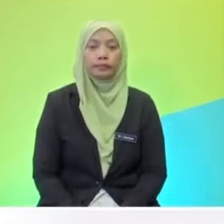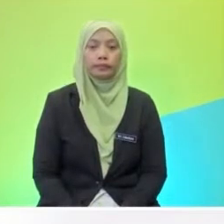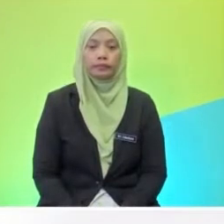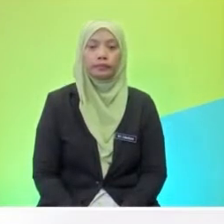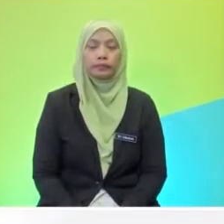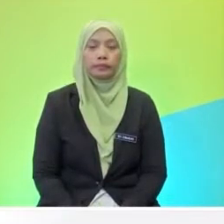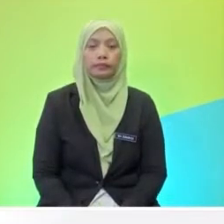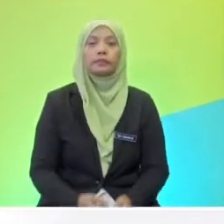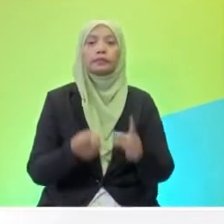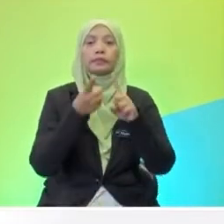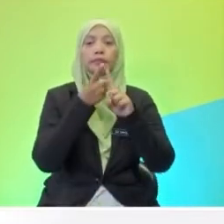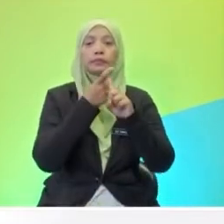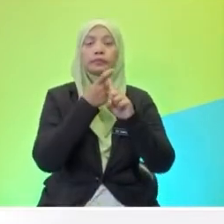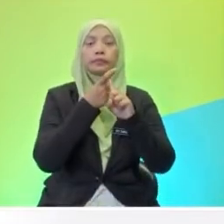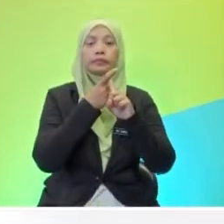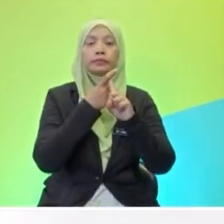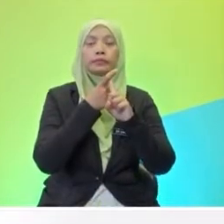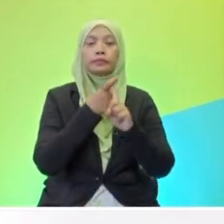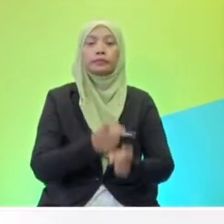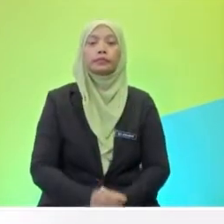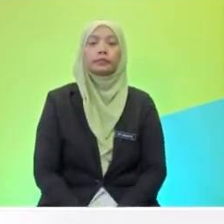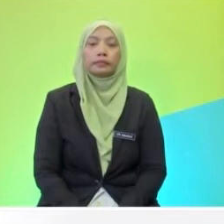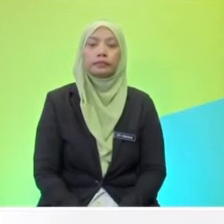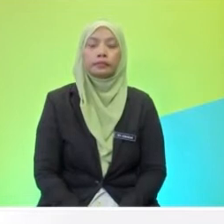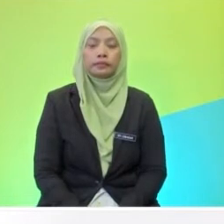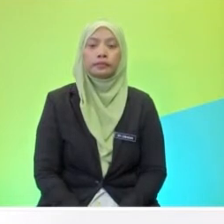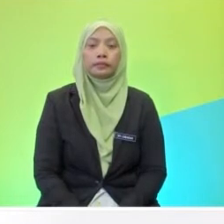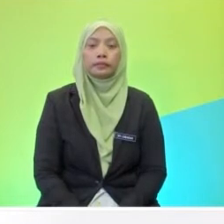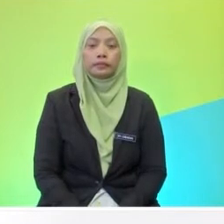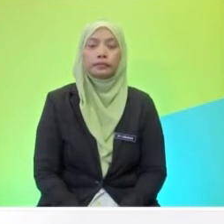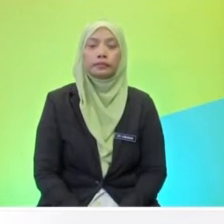yang pertama inspirator yang kedua